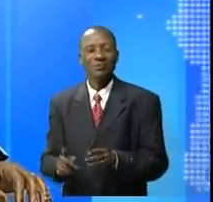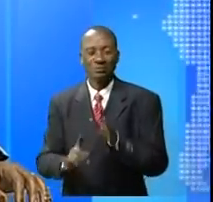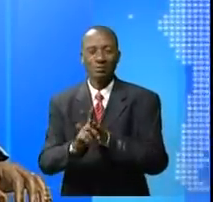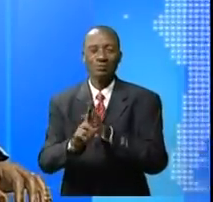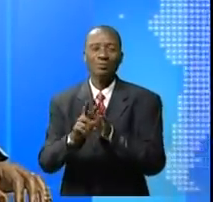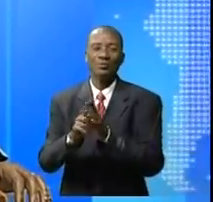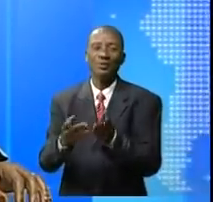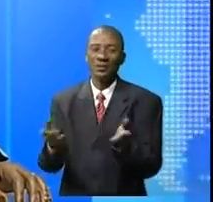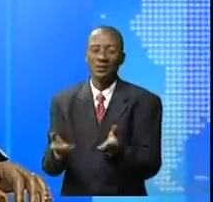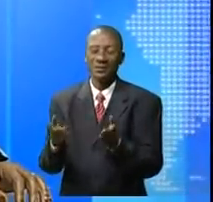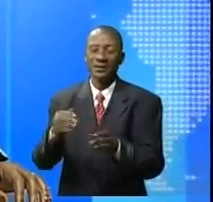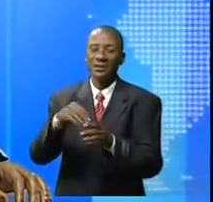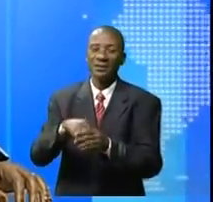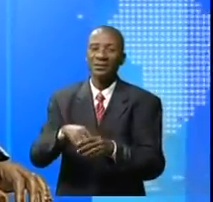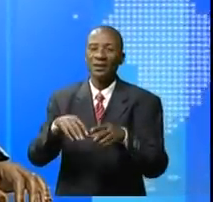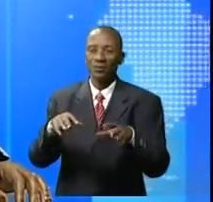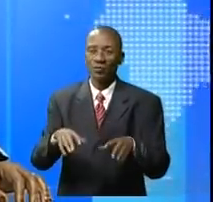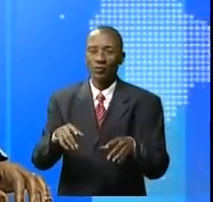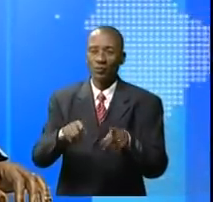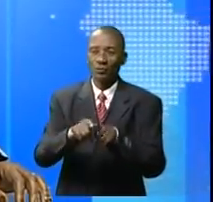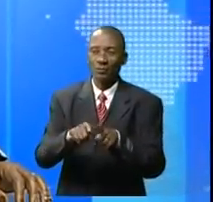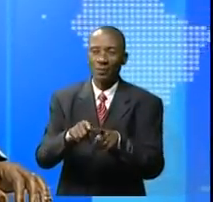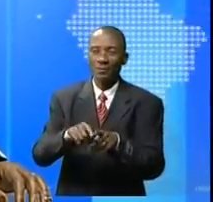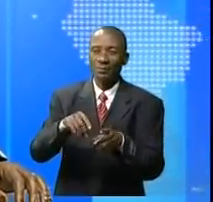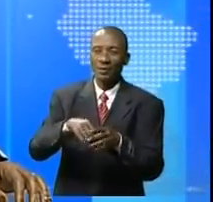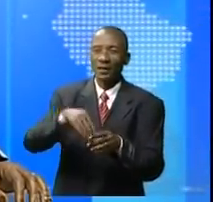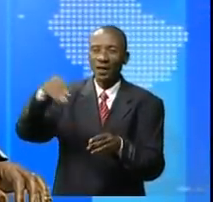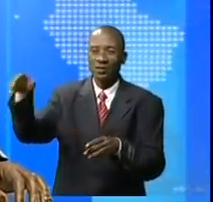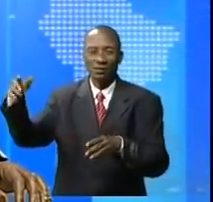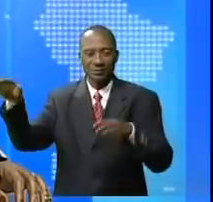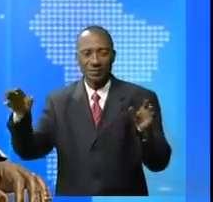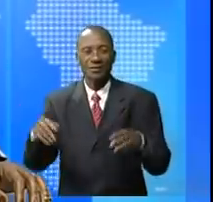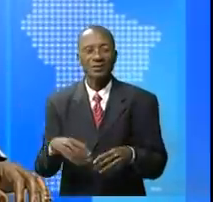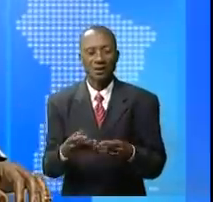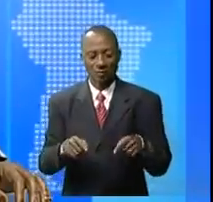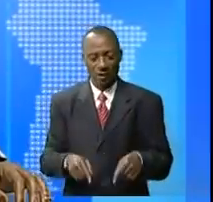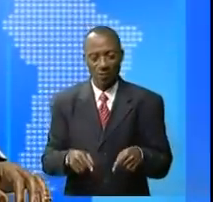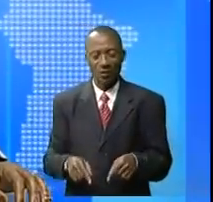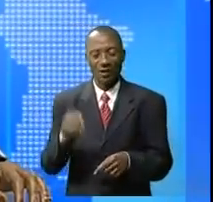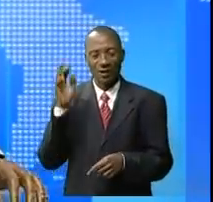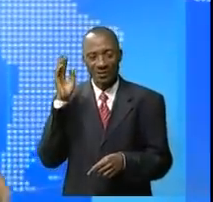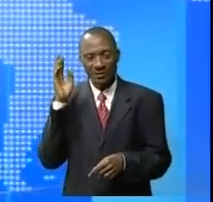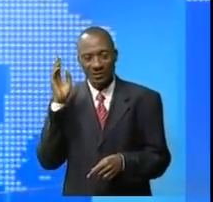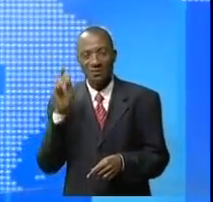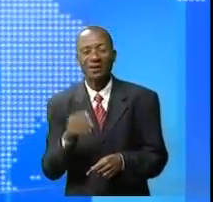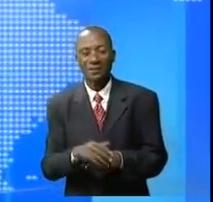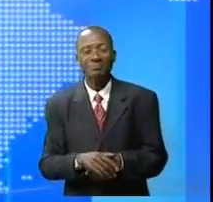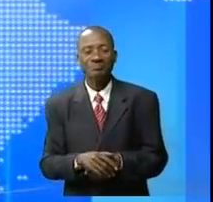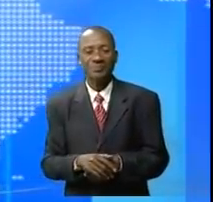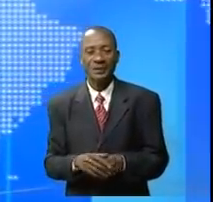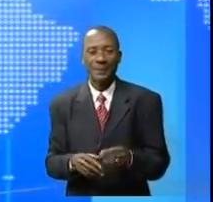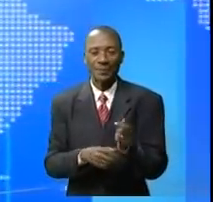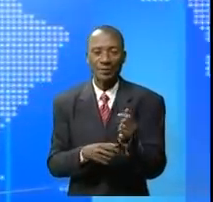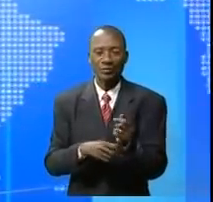Congo et même partout ailleurs dans le monde. Ici à Kinshasa, les experts sanitaires, médecins et autres acteurs du secteur de la